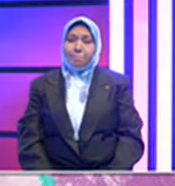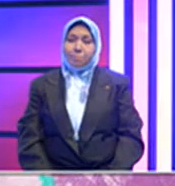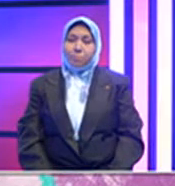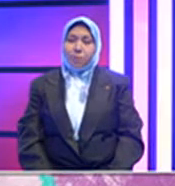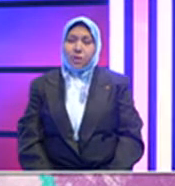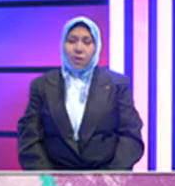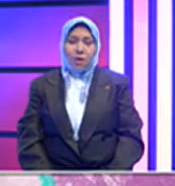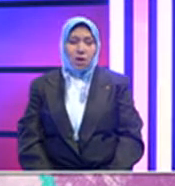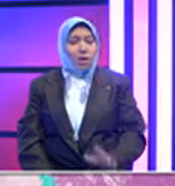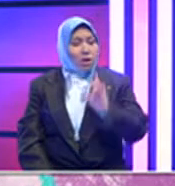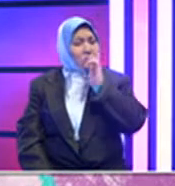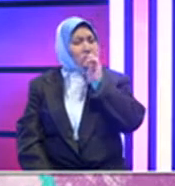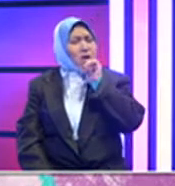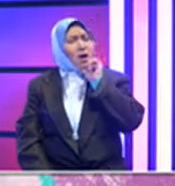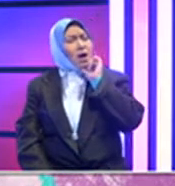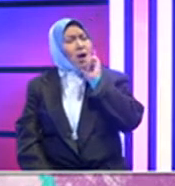Hai